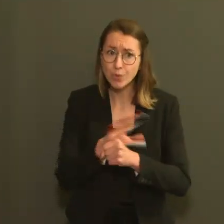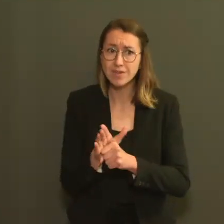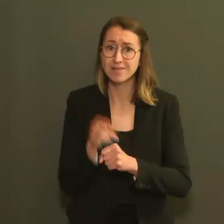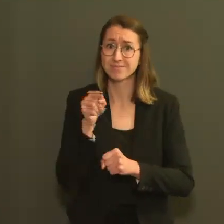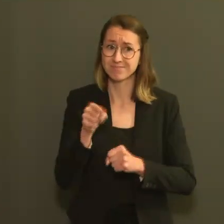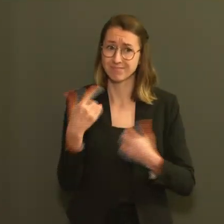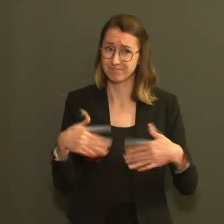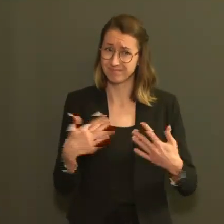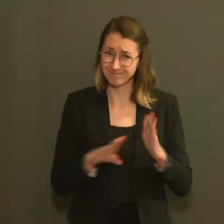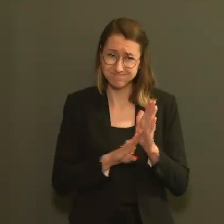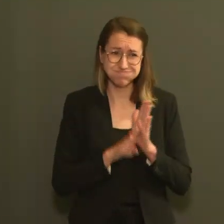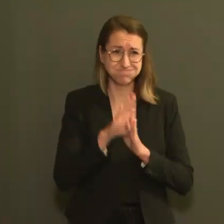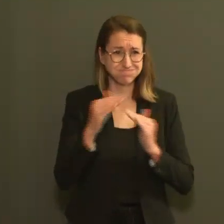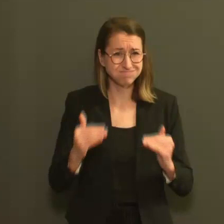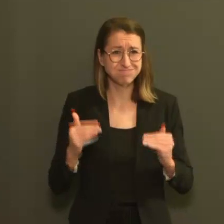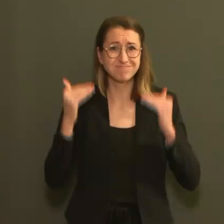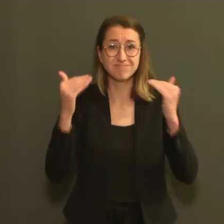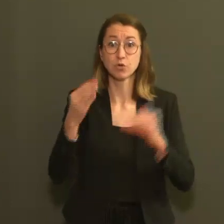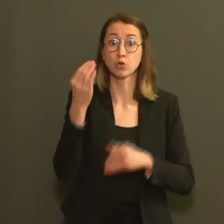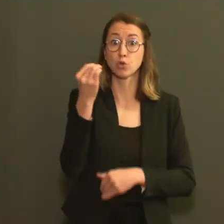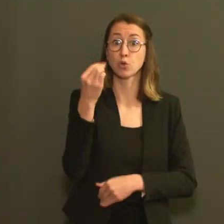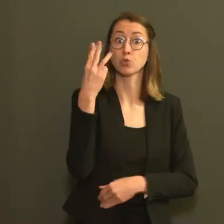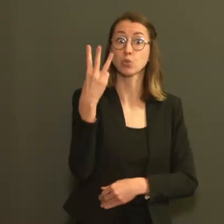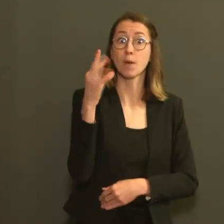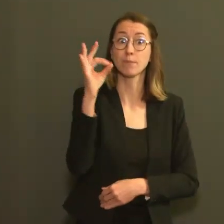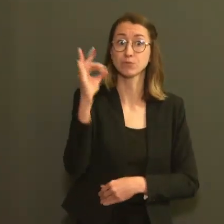de 93% par rapport à la semaine précédente.